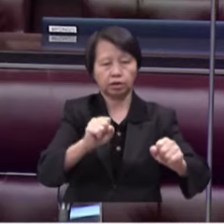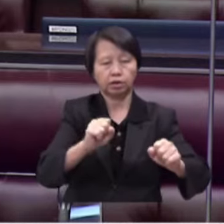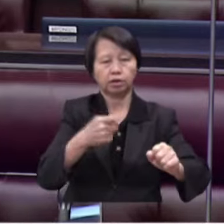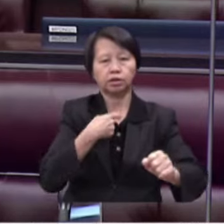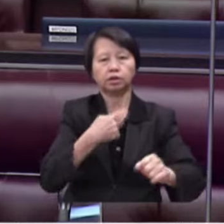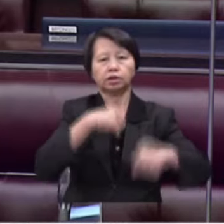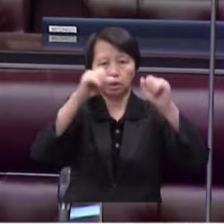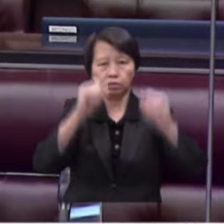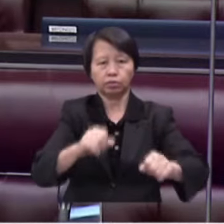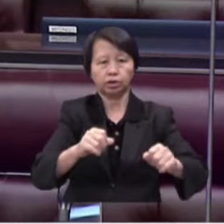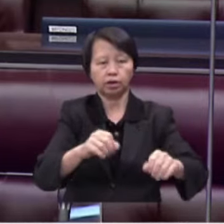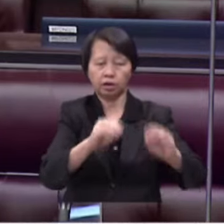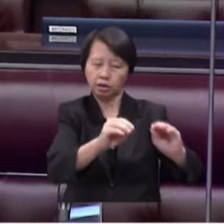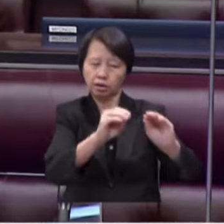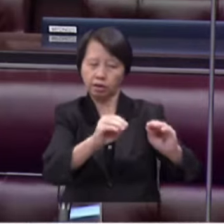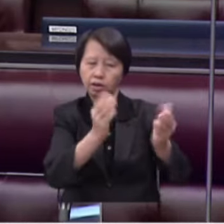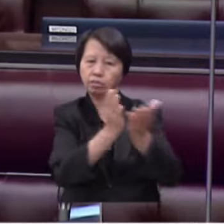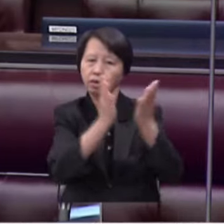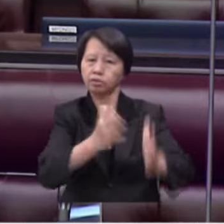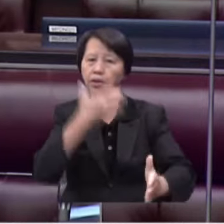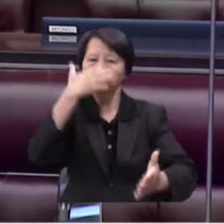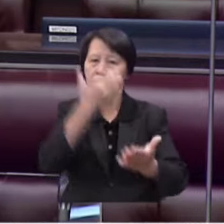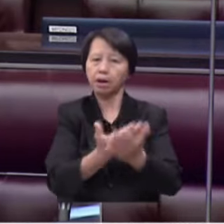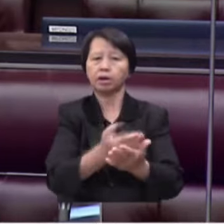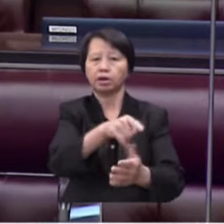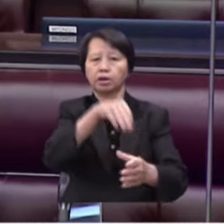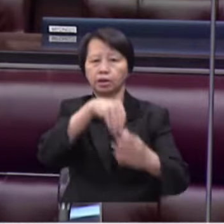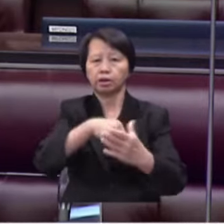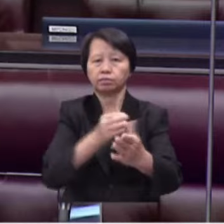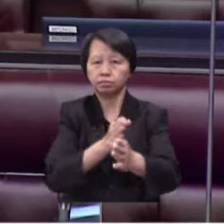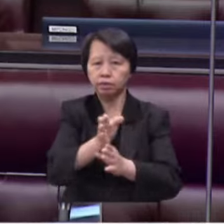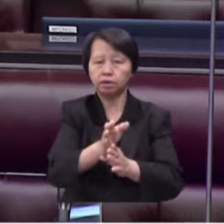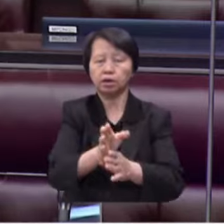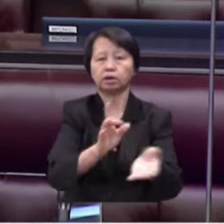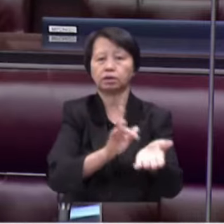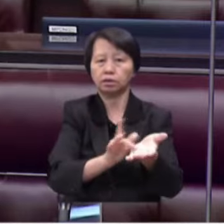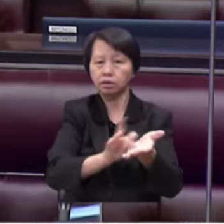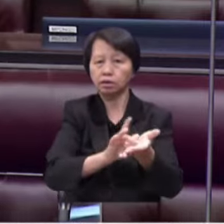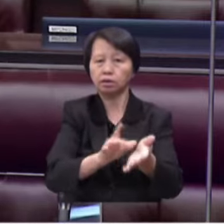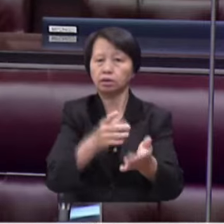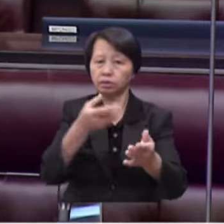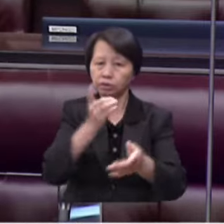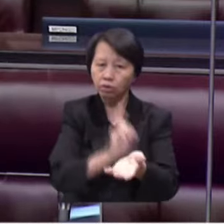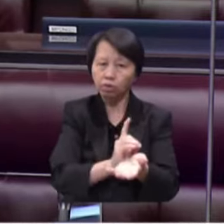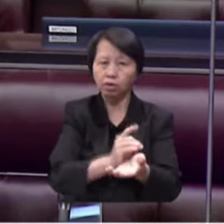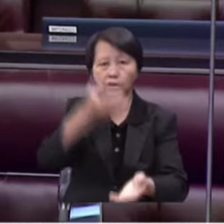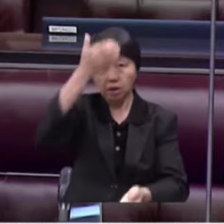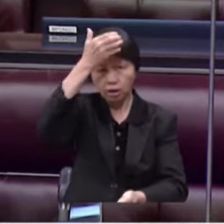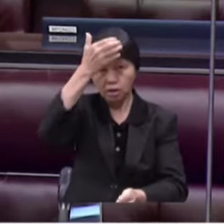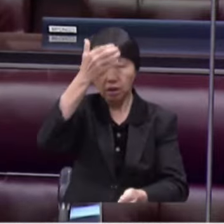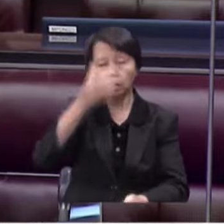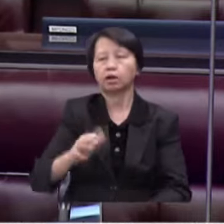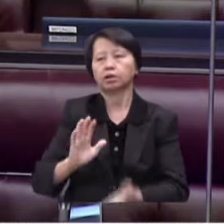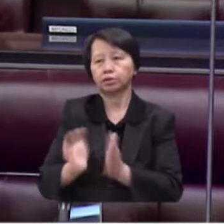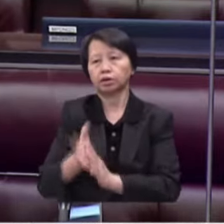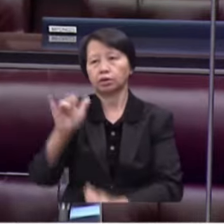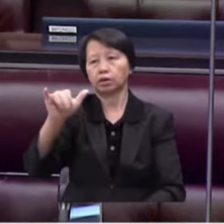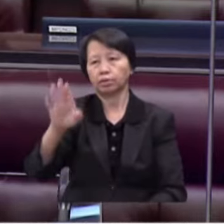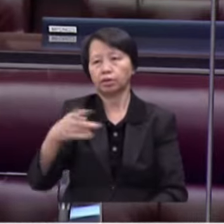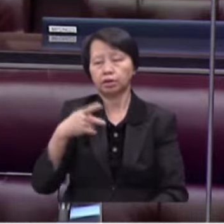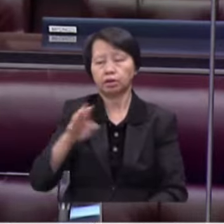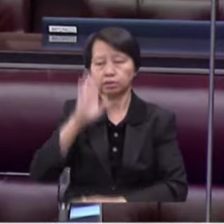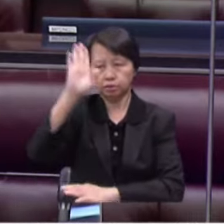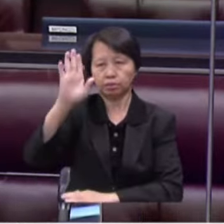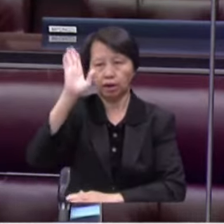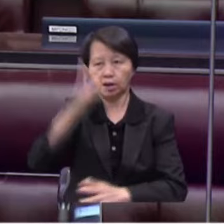melahirkan pelajar yang baik termasuk dalam bidang perubahan jadi yang Bomat kita akan